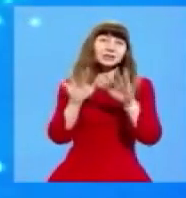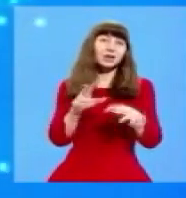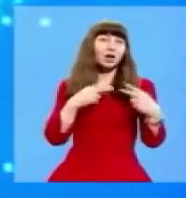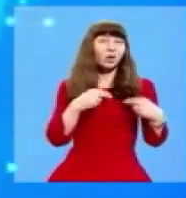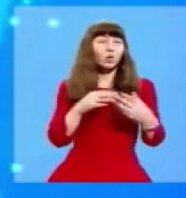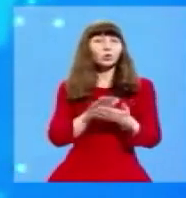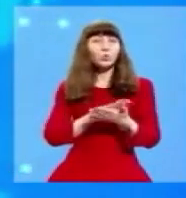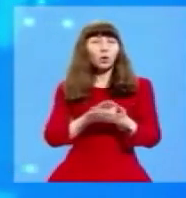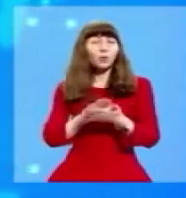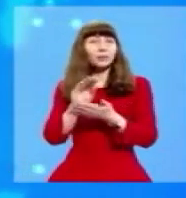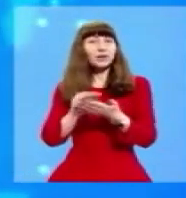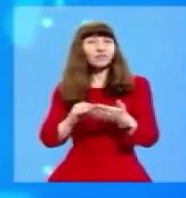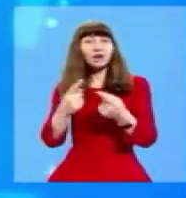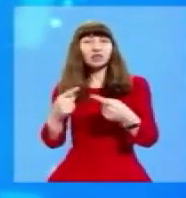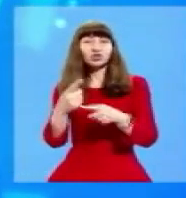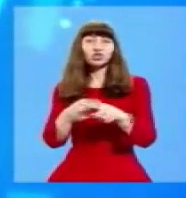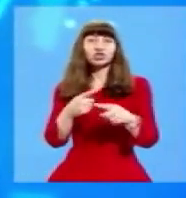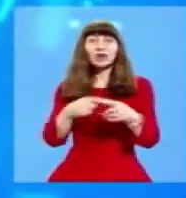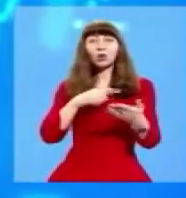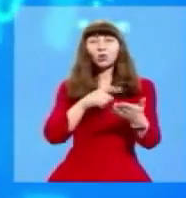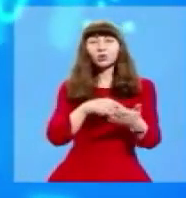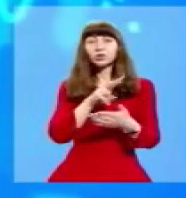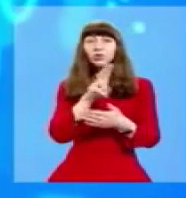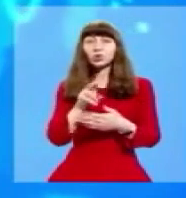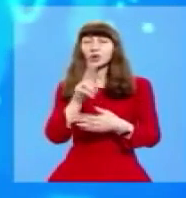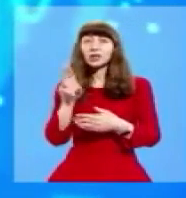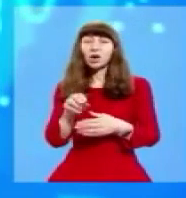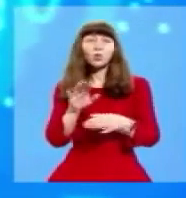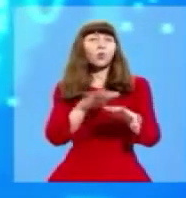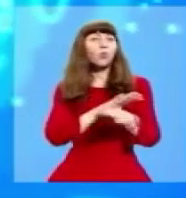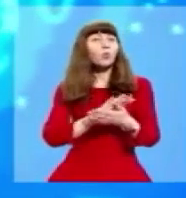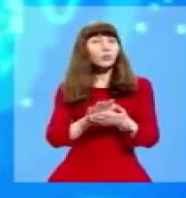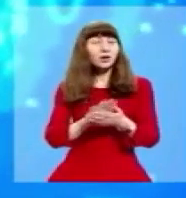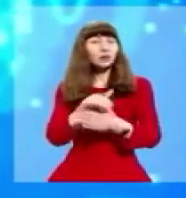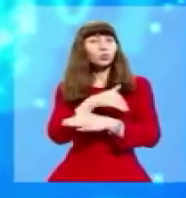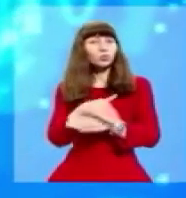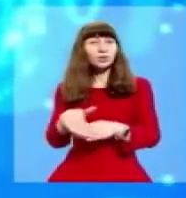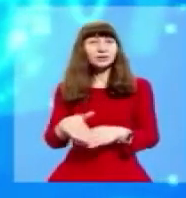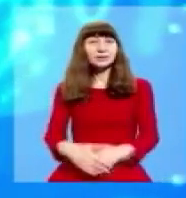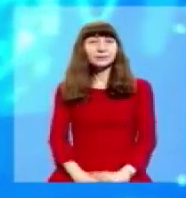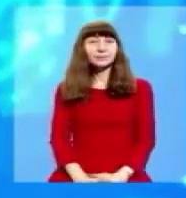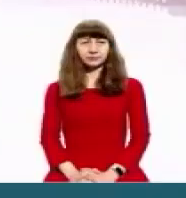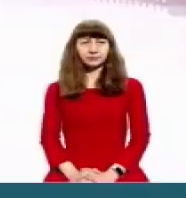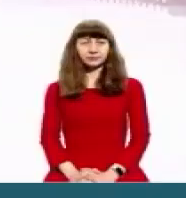по уборке продолжаются в разных частях города. О том, кто и как убирают улицы Кустаная, расскажут мои